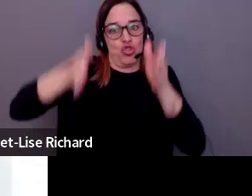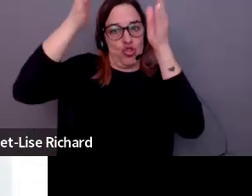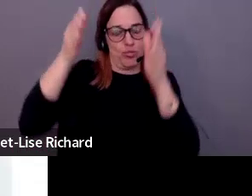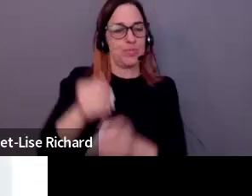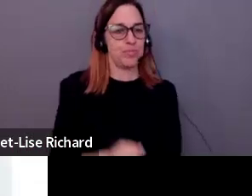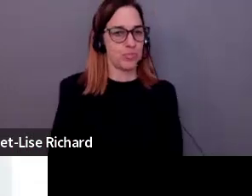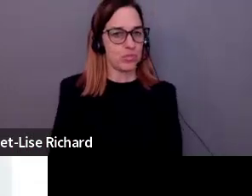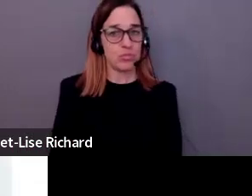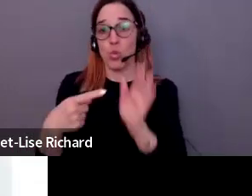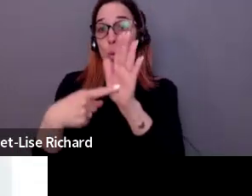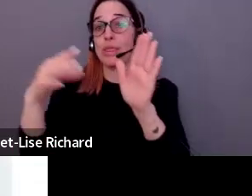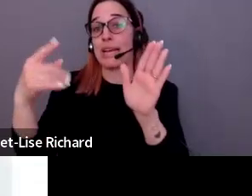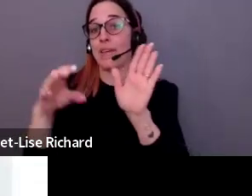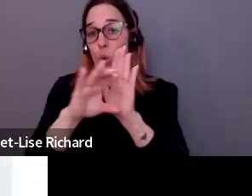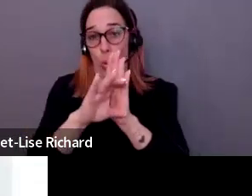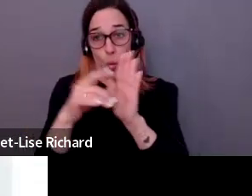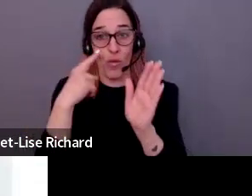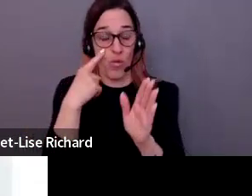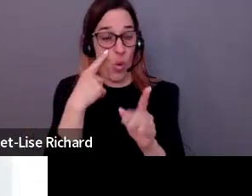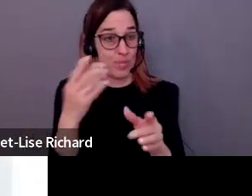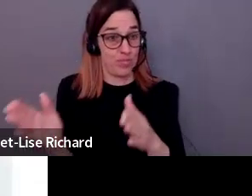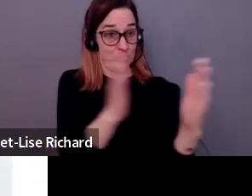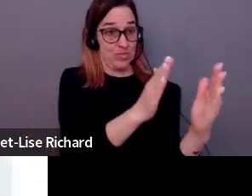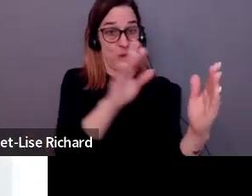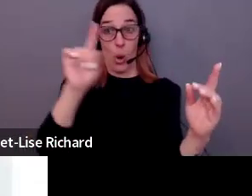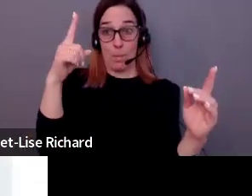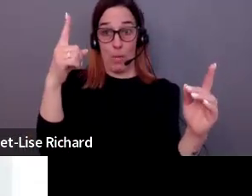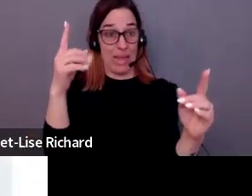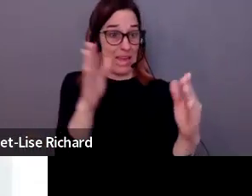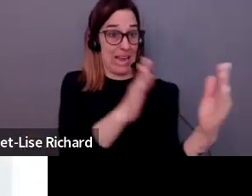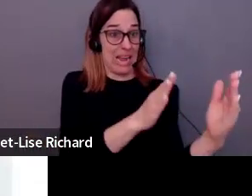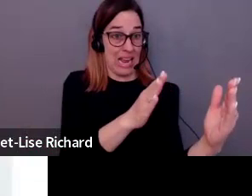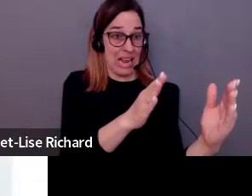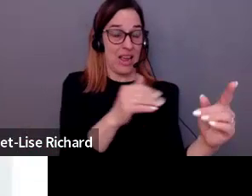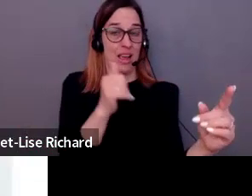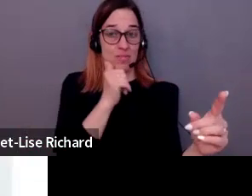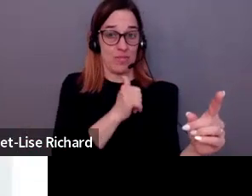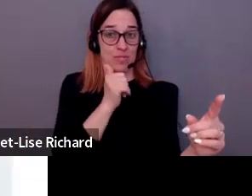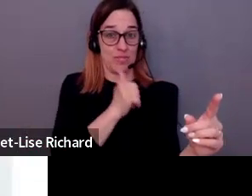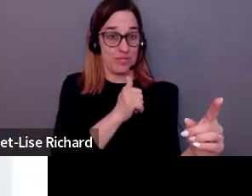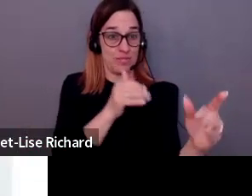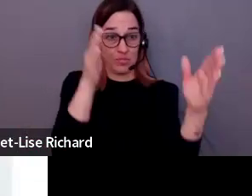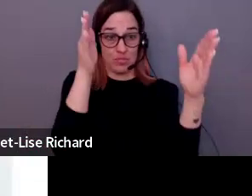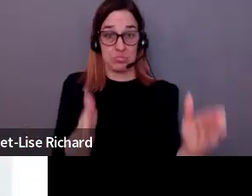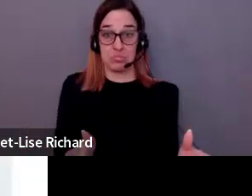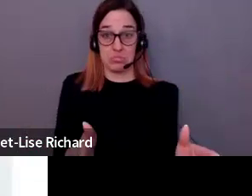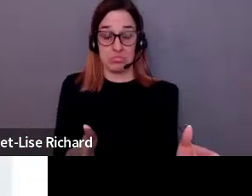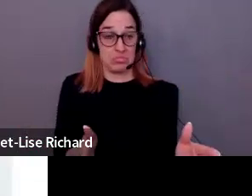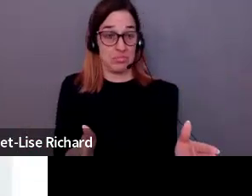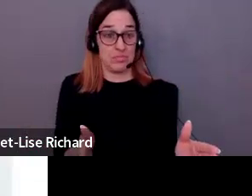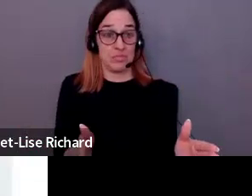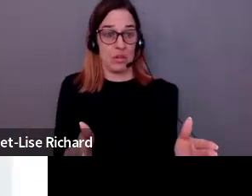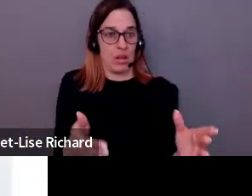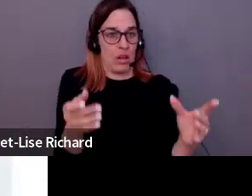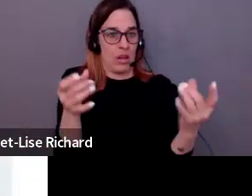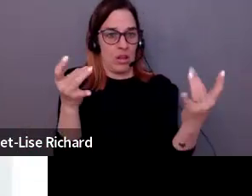Je vais vous montrer ici. On voit ici le premier exemple avec Cameron Diaz. Il y a pas de silhouette,